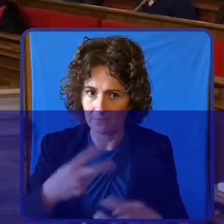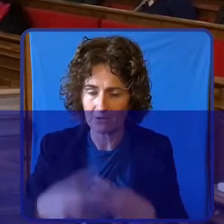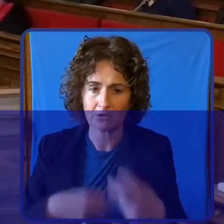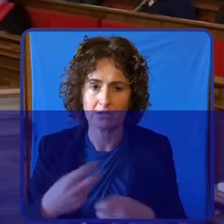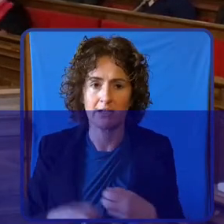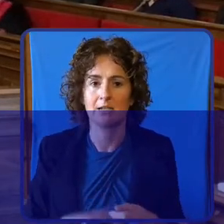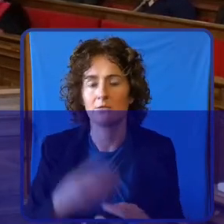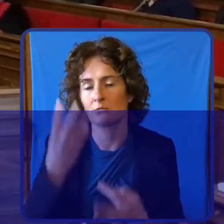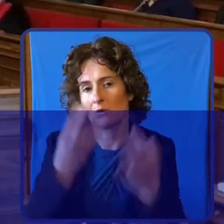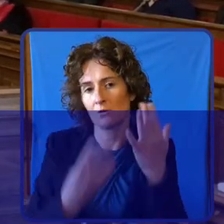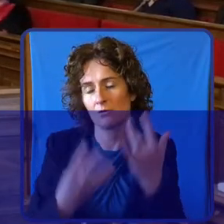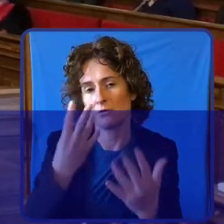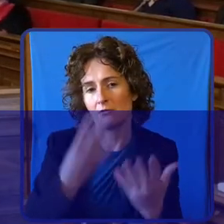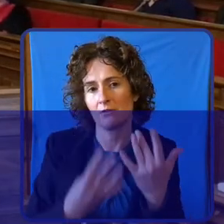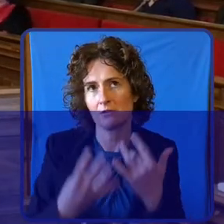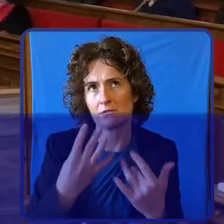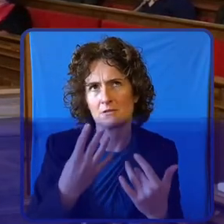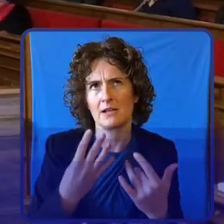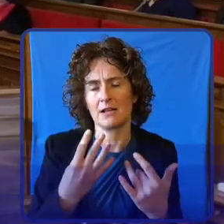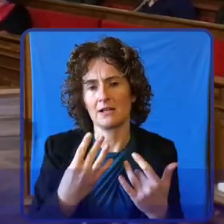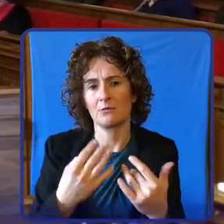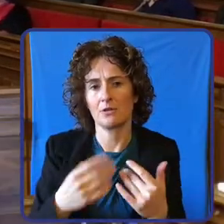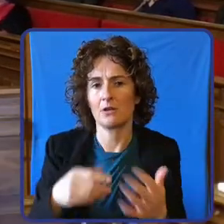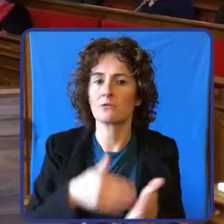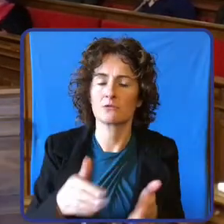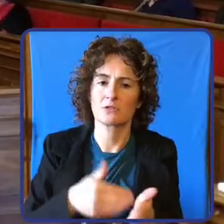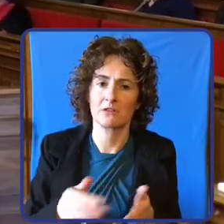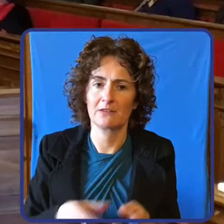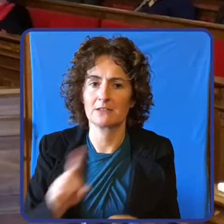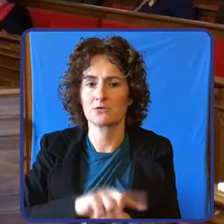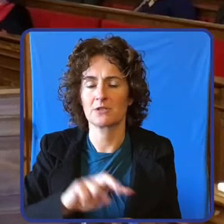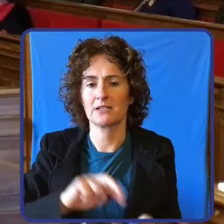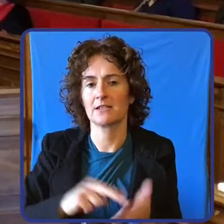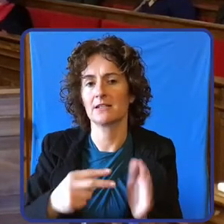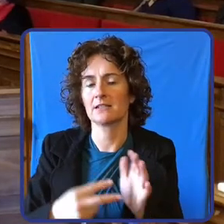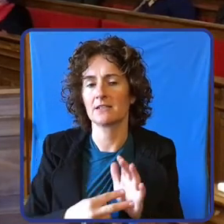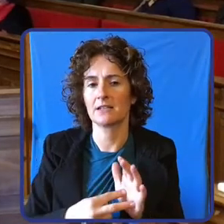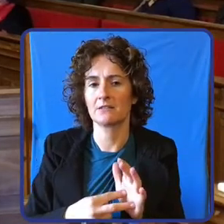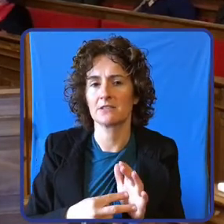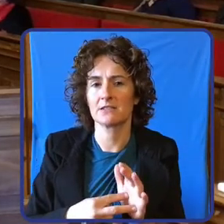A könyvvizsgálati vagy a költségvetési rendelet tervezett